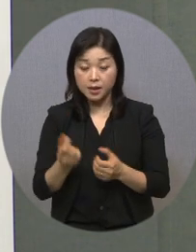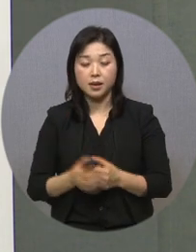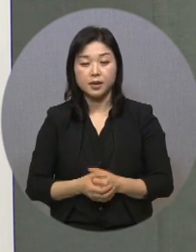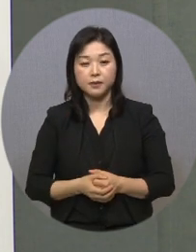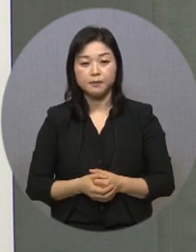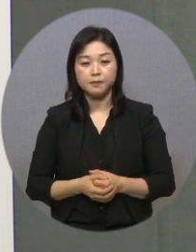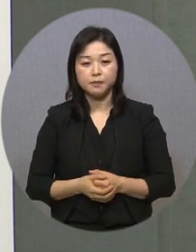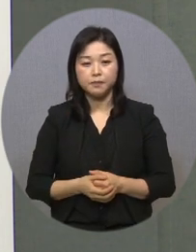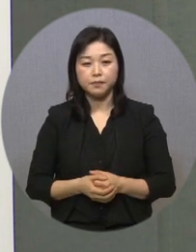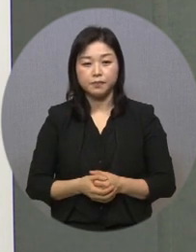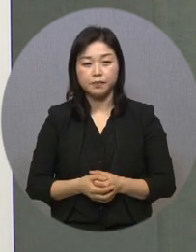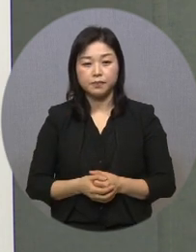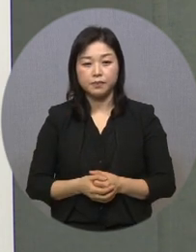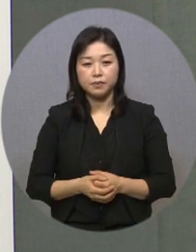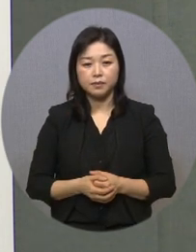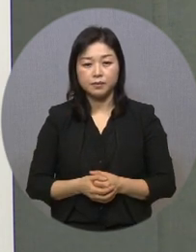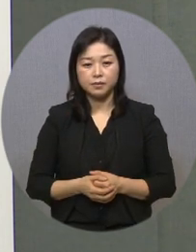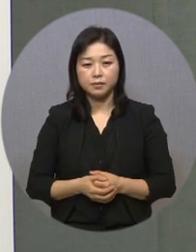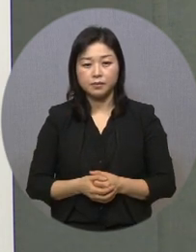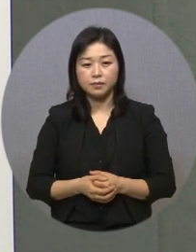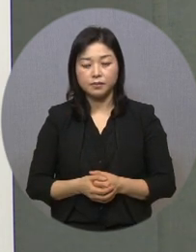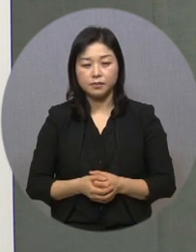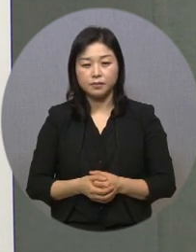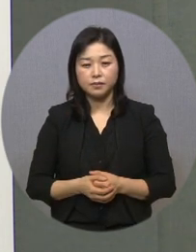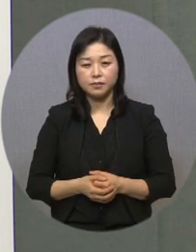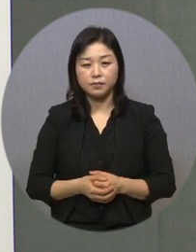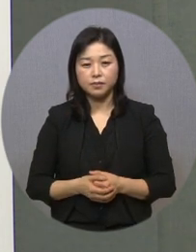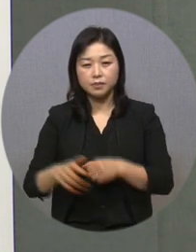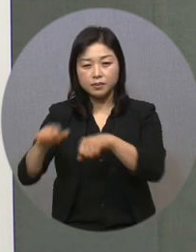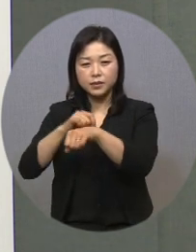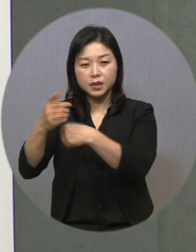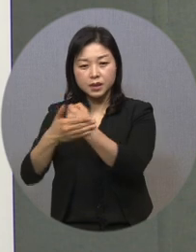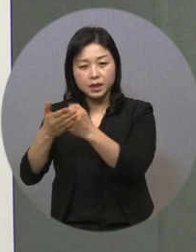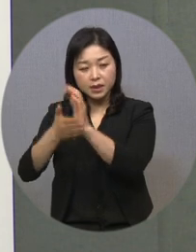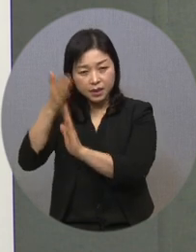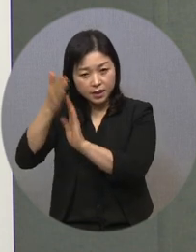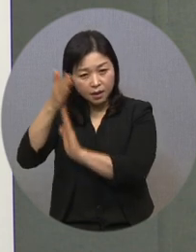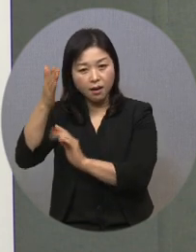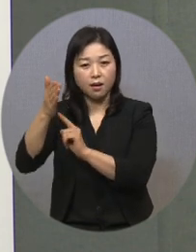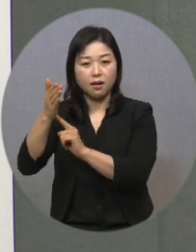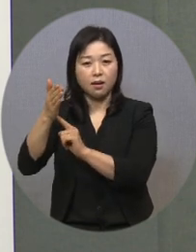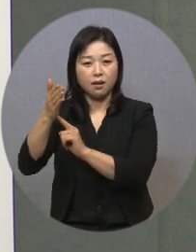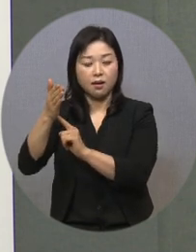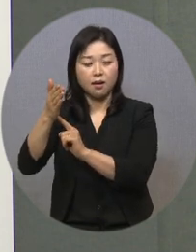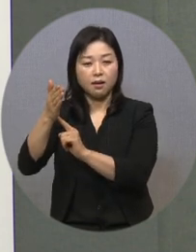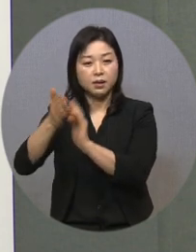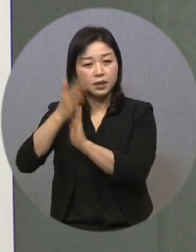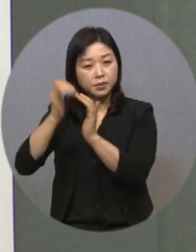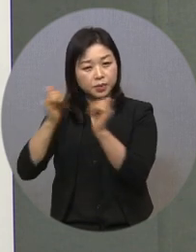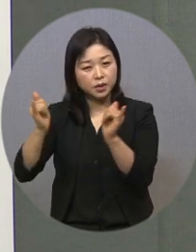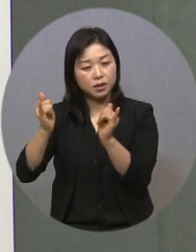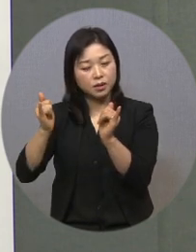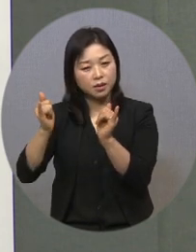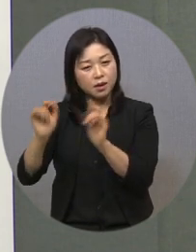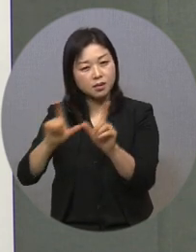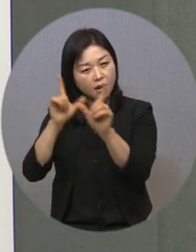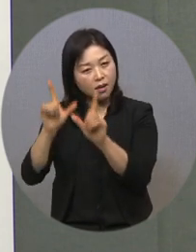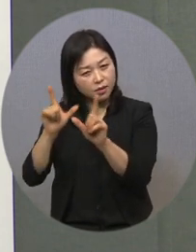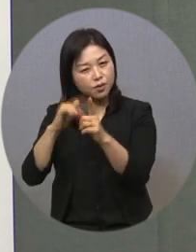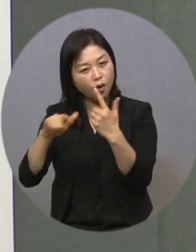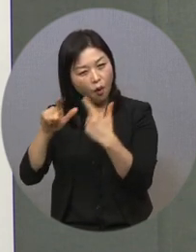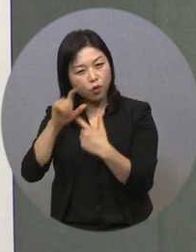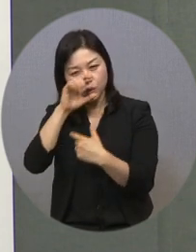주셨는데 이 특례시가 되니까 시민들이 뭐가 살기가 더